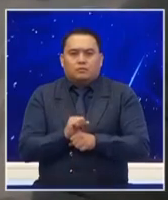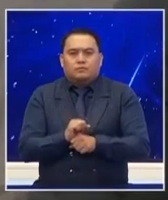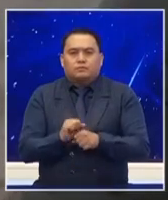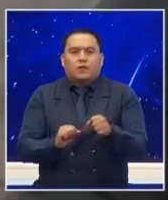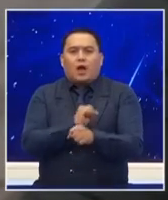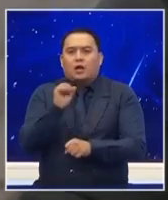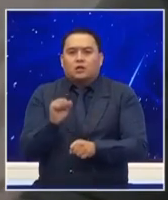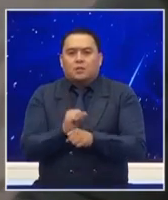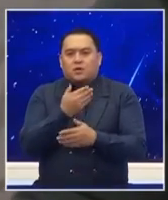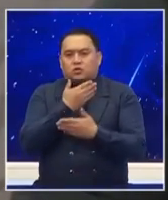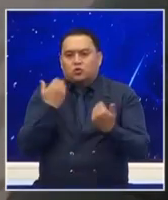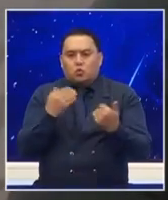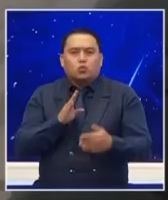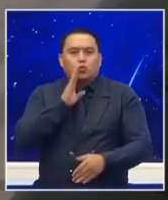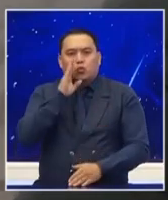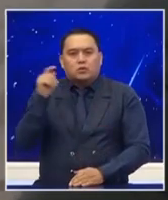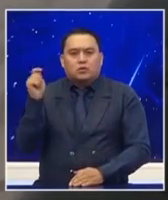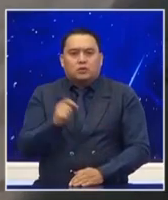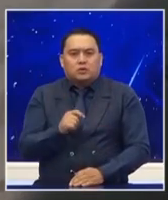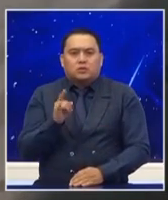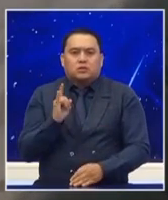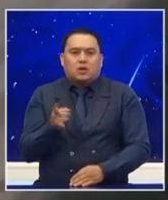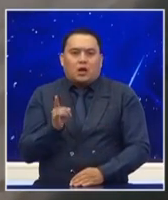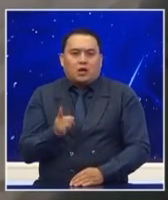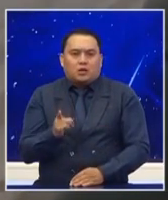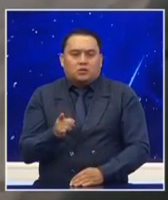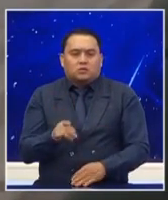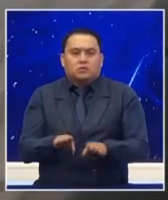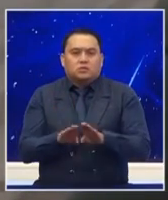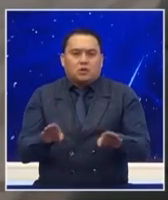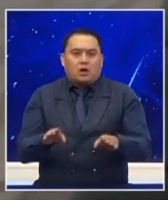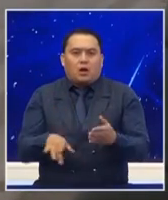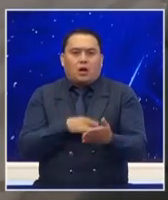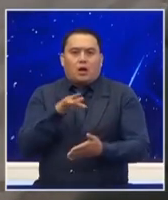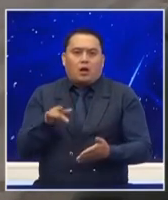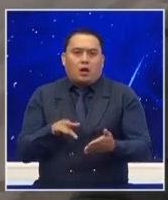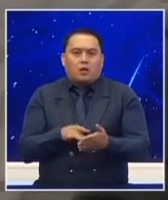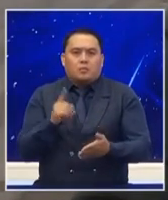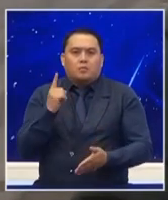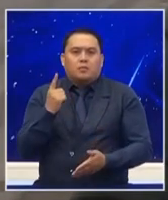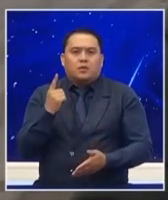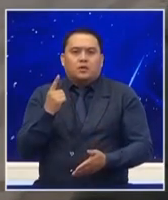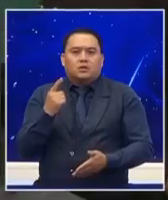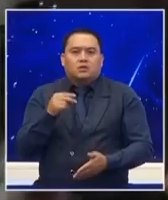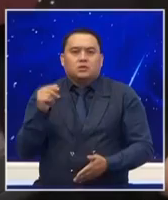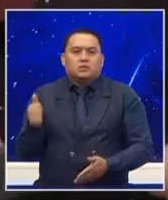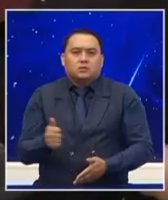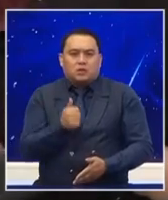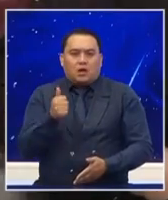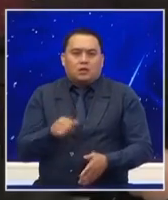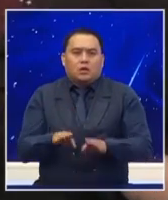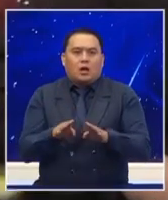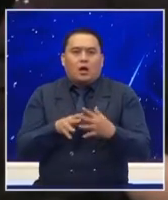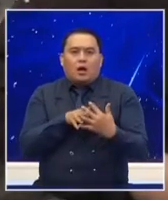Аялдама жоқ, осылай міне таңертен кептеліс болады. Жұмысқа шығатын болсақ, қалаға шығатын сияқты бір сағат бұрын шығып аламыз.